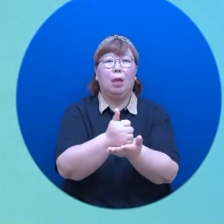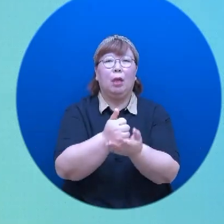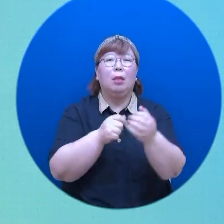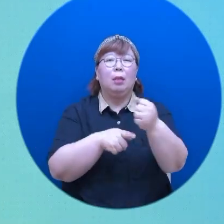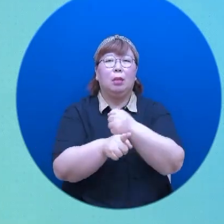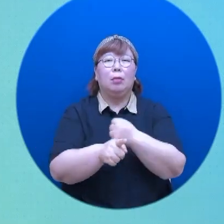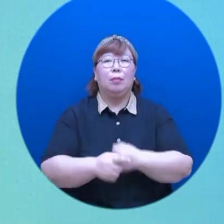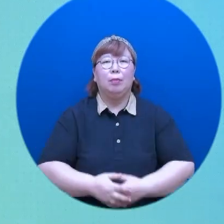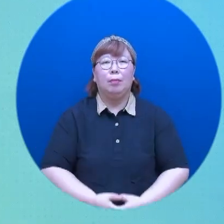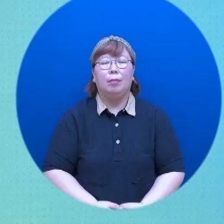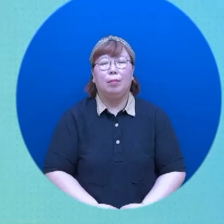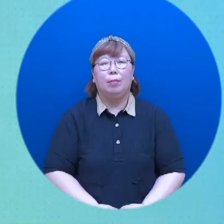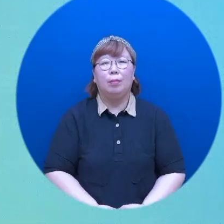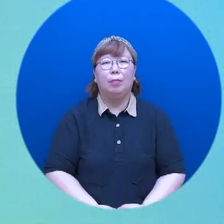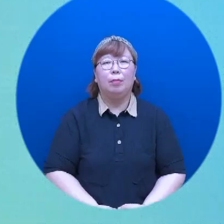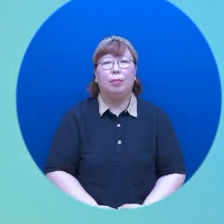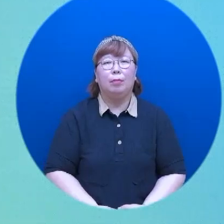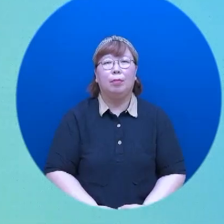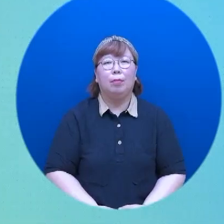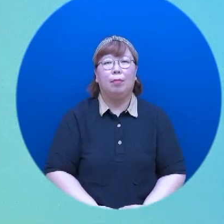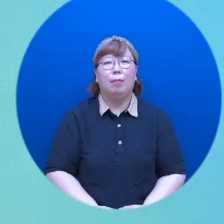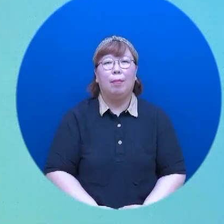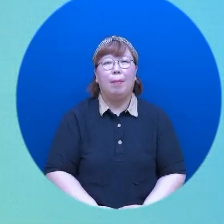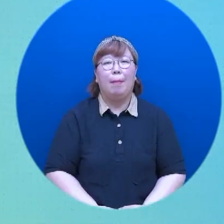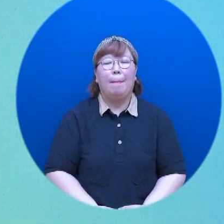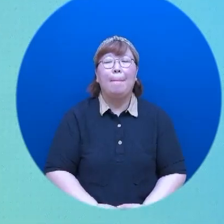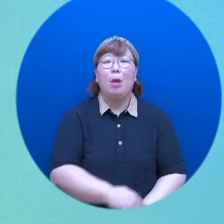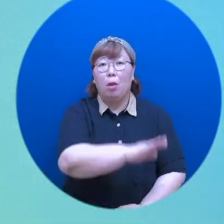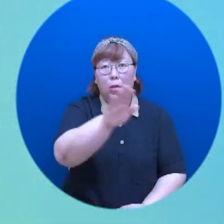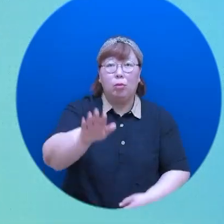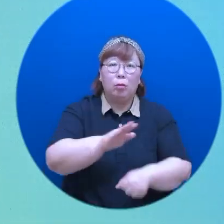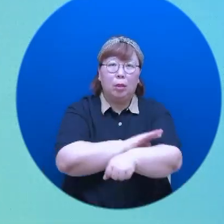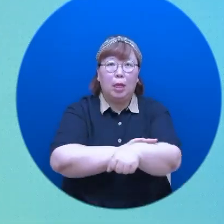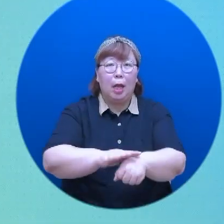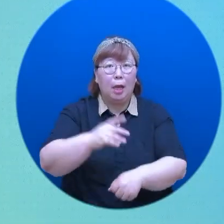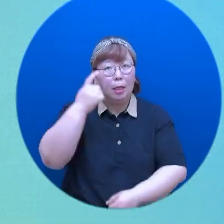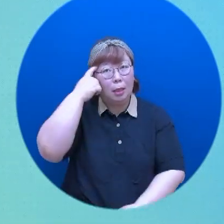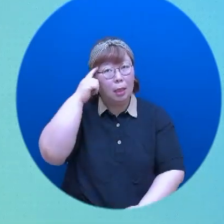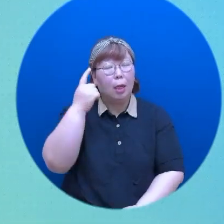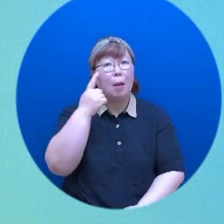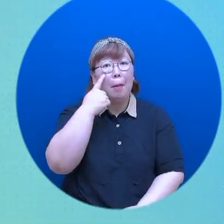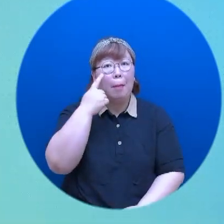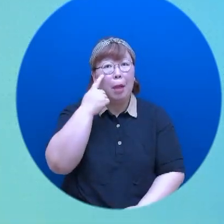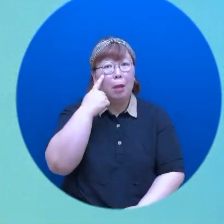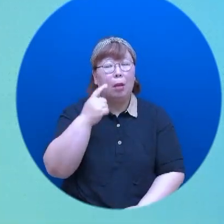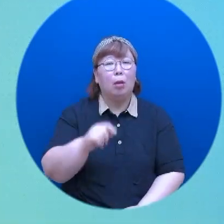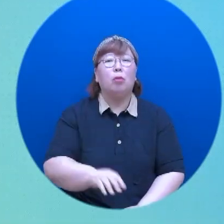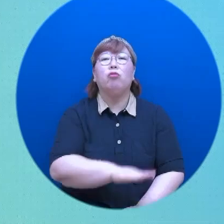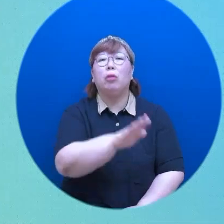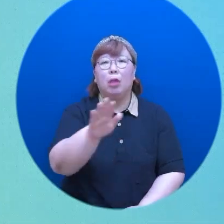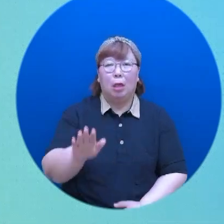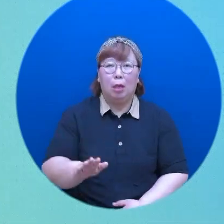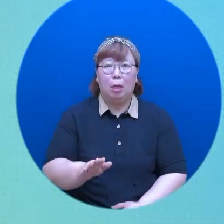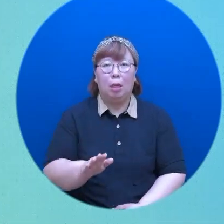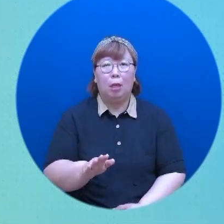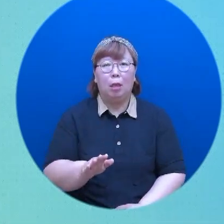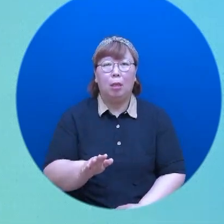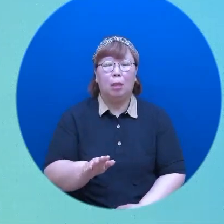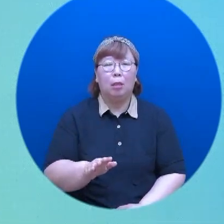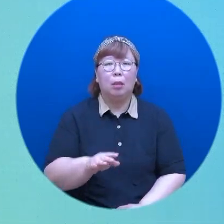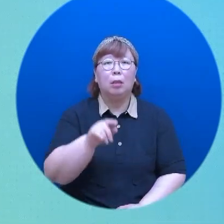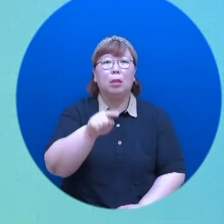의미하는 것이죠. 여러분, 잘 생각해 보십시오. 만약에 우리가